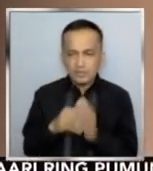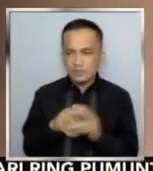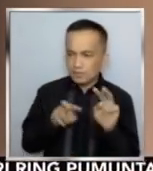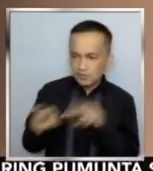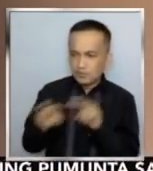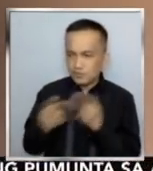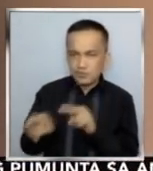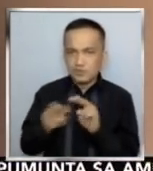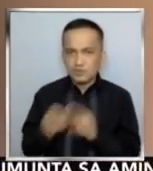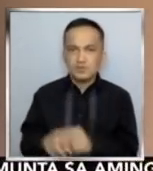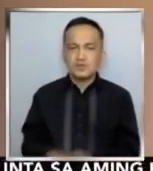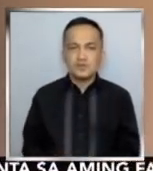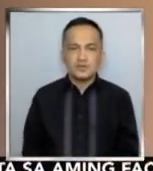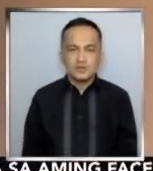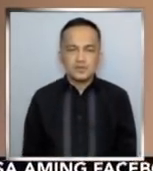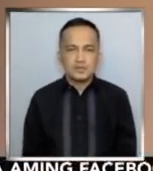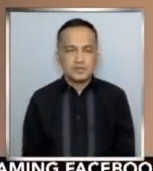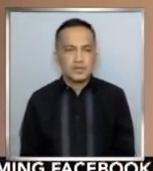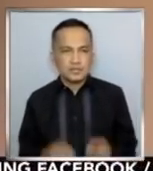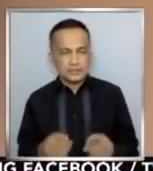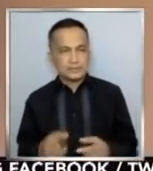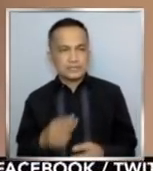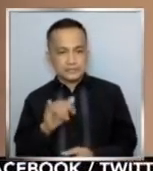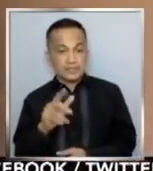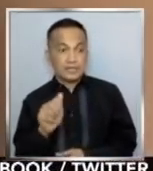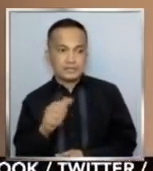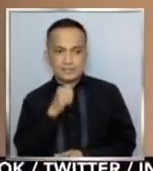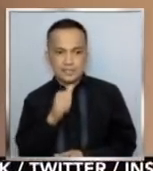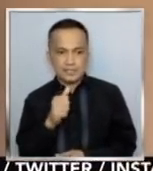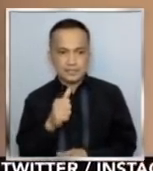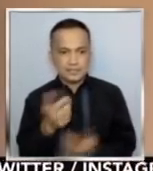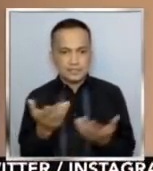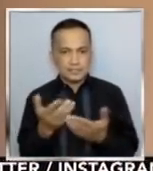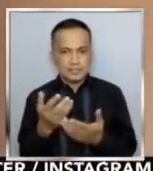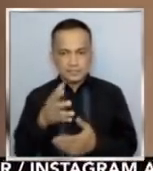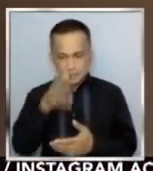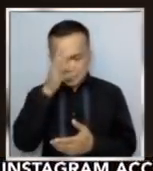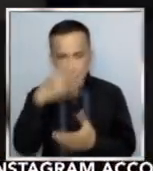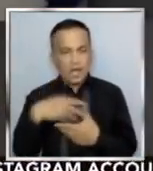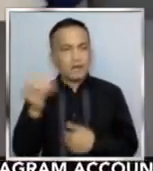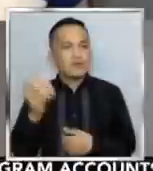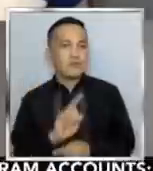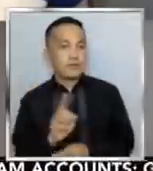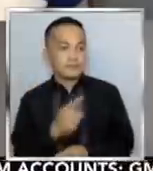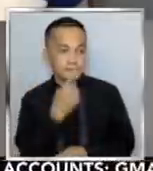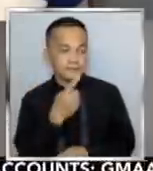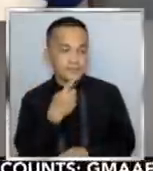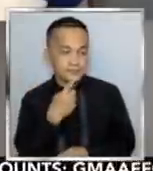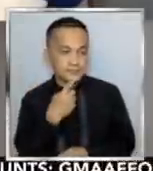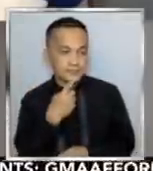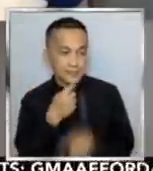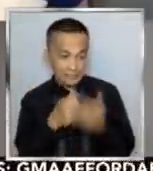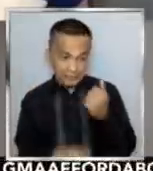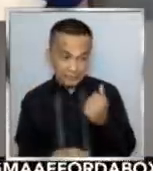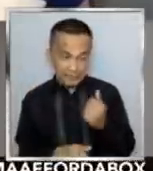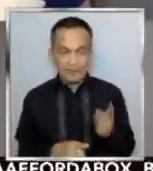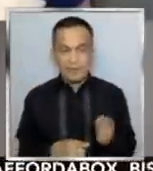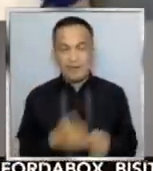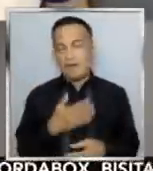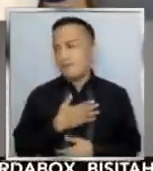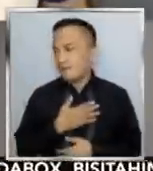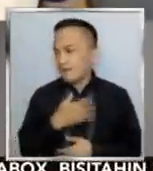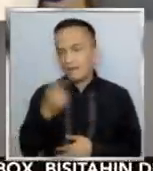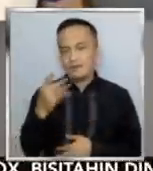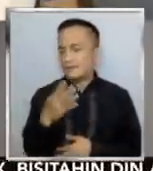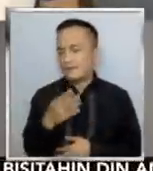Ako inigo ha? Yaya's not here and daddy's out of the country. What? You're gonna make oo? My gosh, as in super